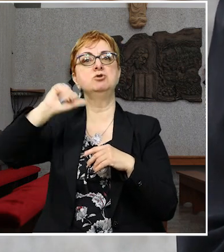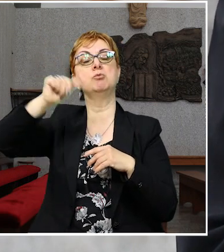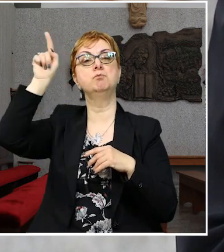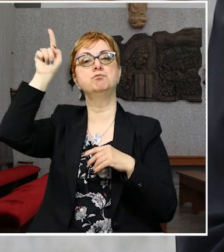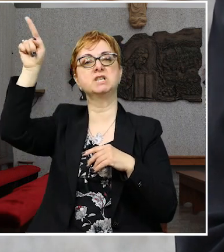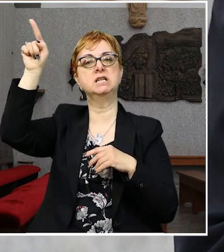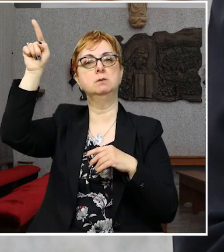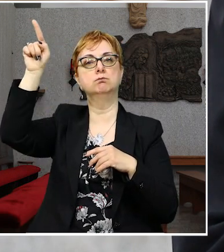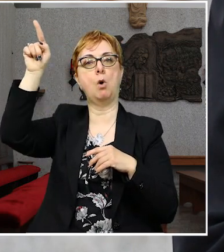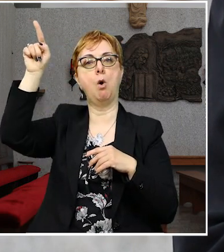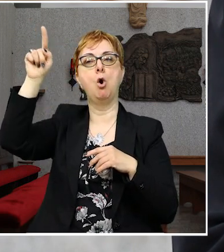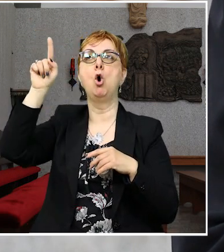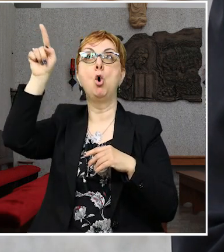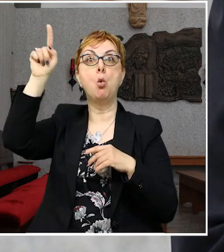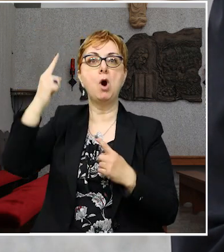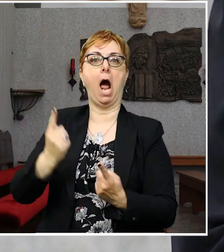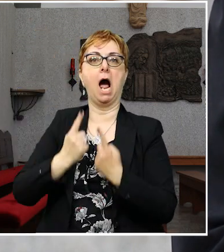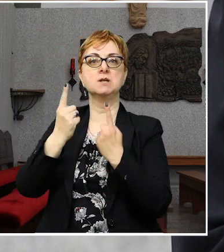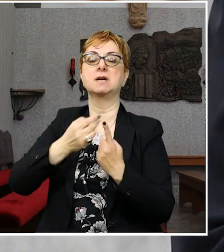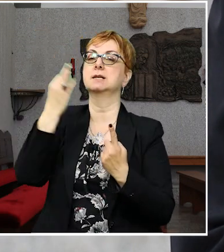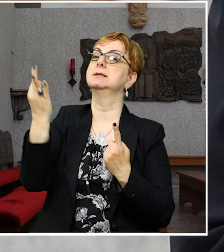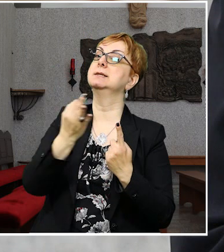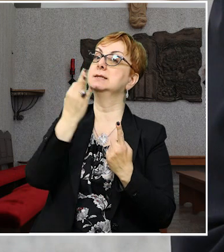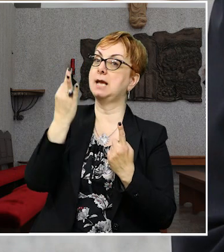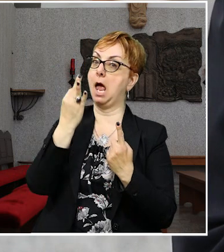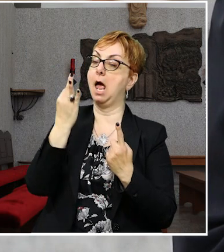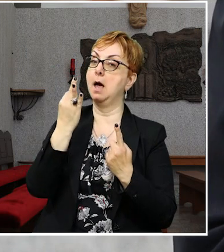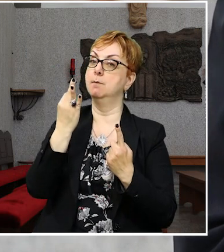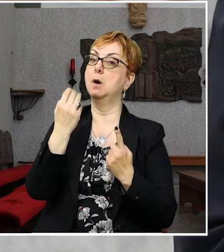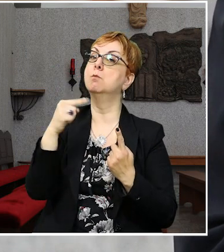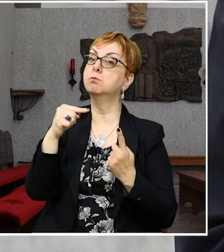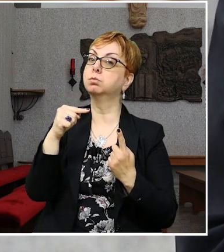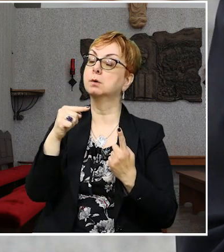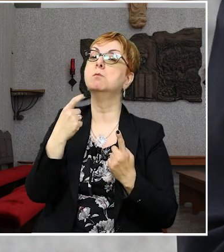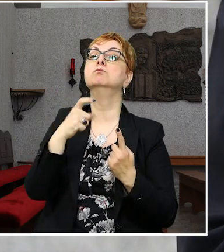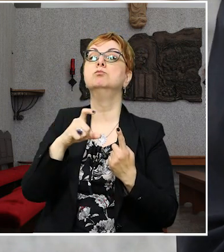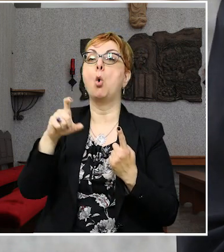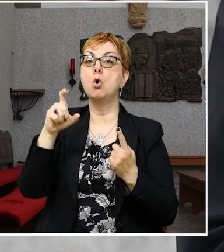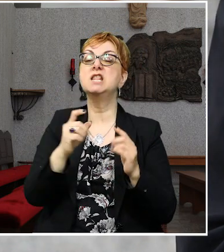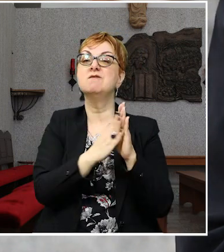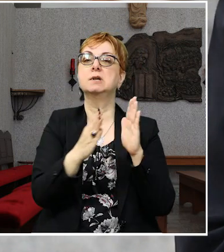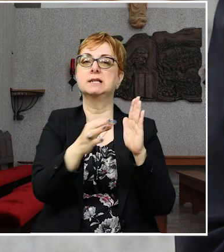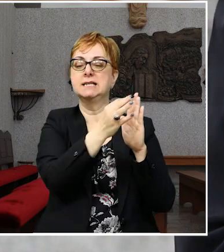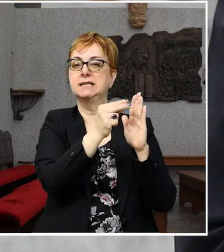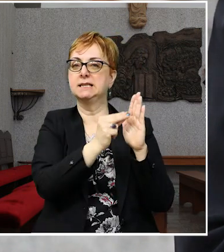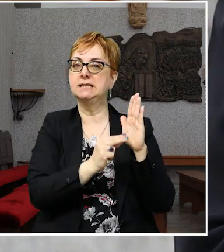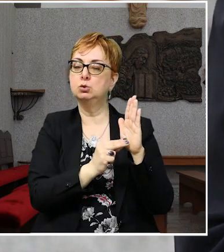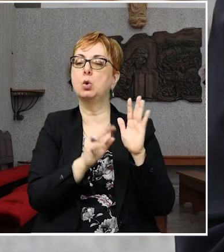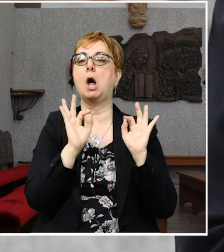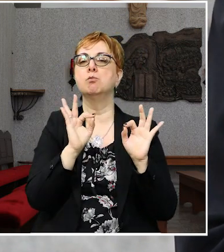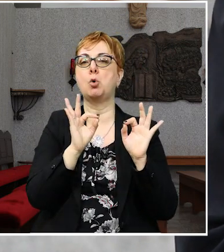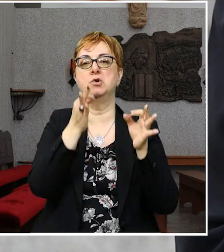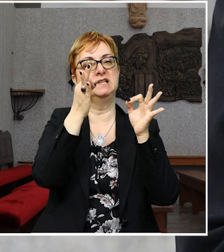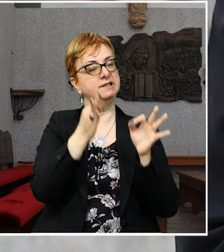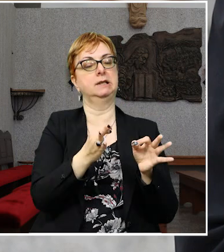primo. Lui ci aspetta sempre. Ed ecco perché la Scrittura su questo è categorica.